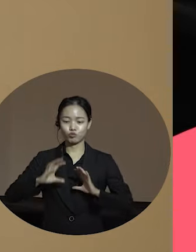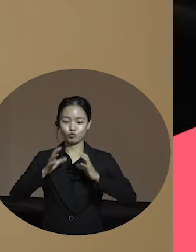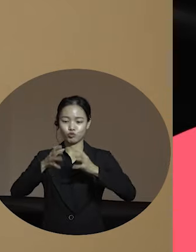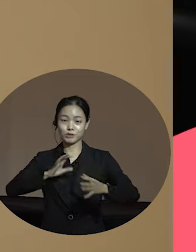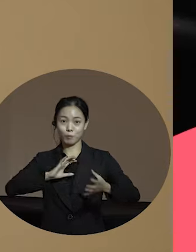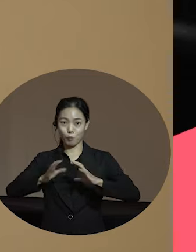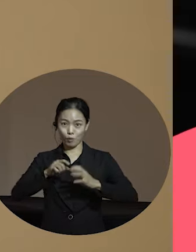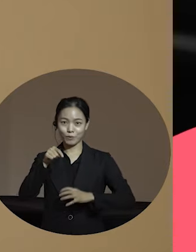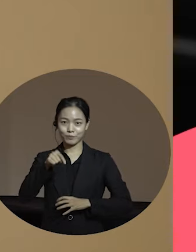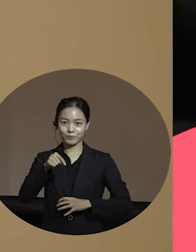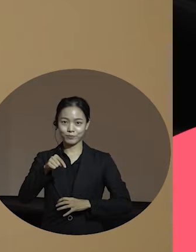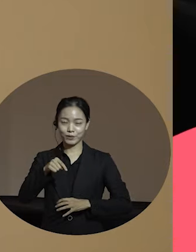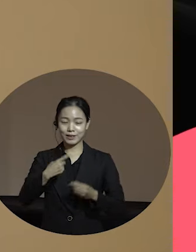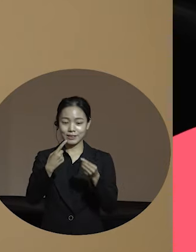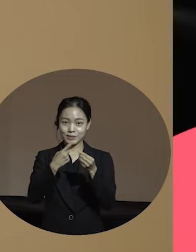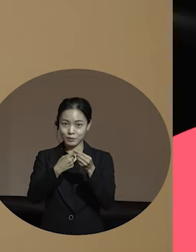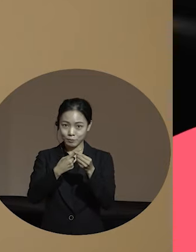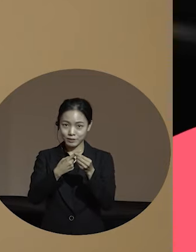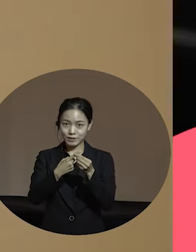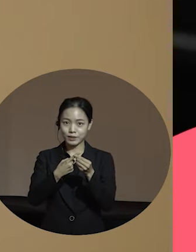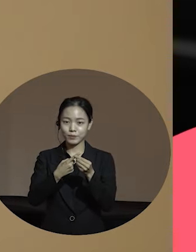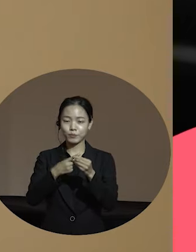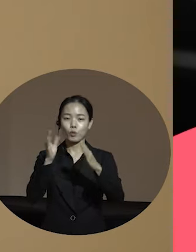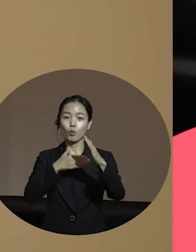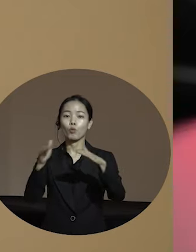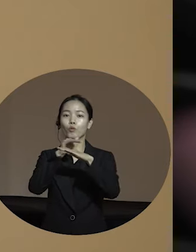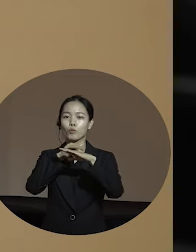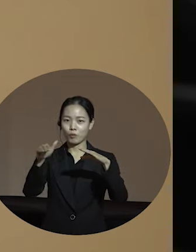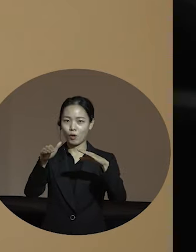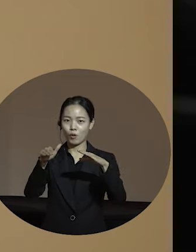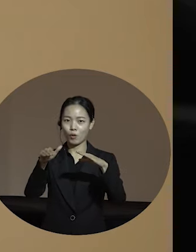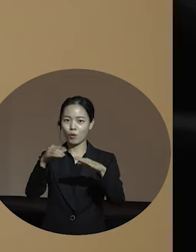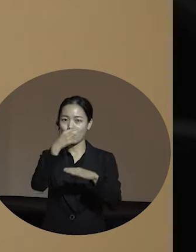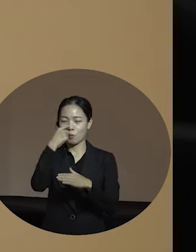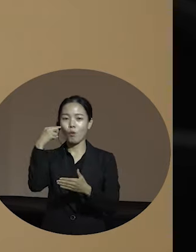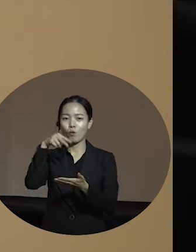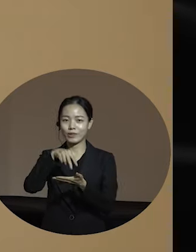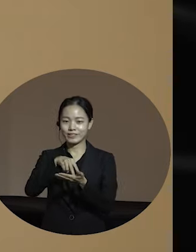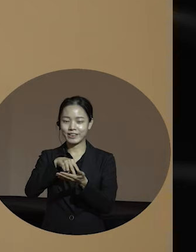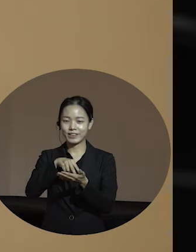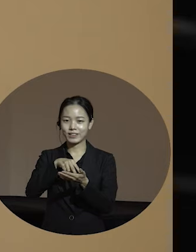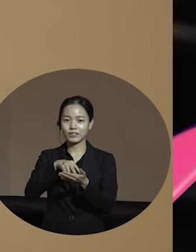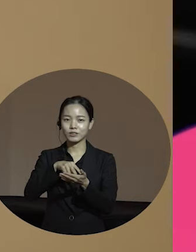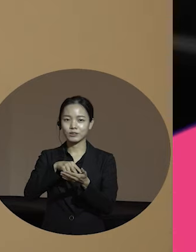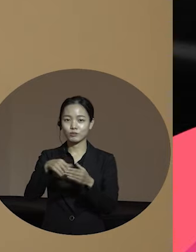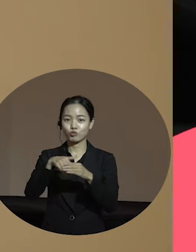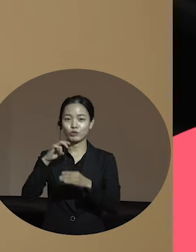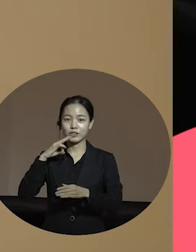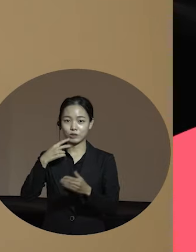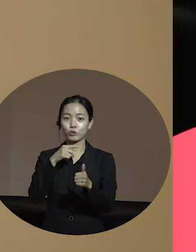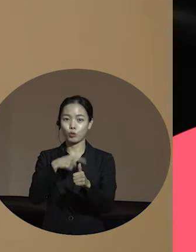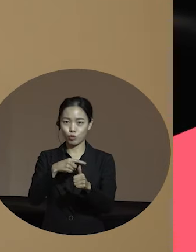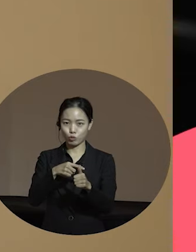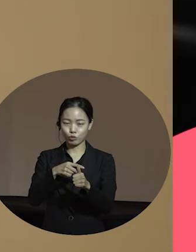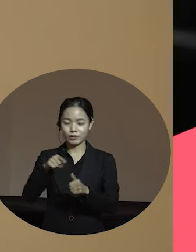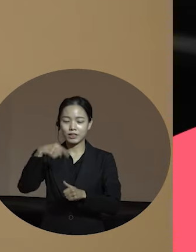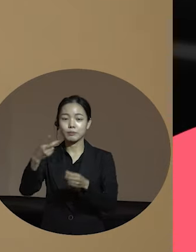문화예술교육국제포럼은 첫째 날 균등성을 보장하는 문화예술교육, 그리고 두 번째